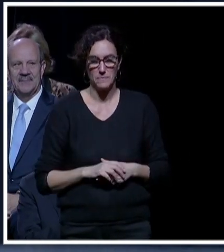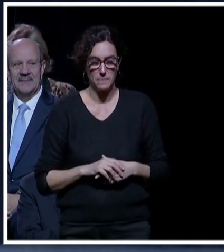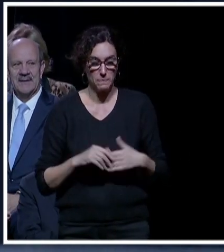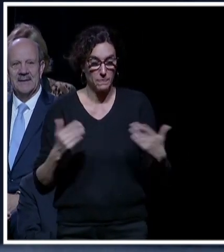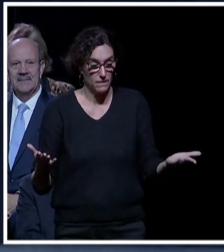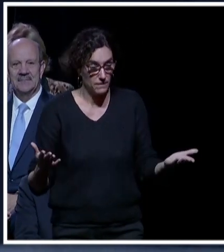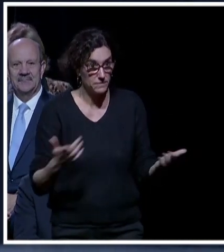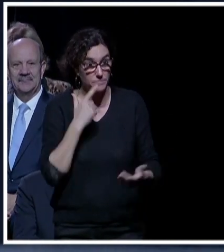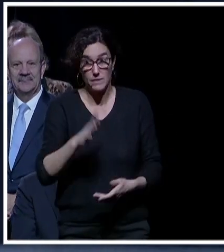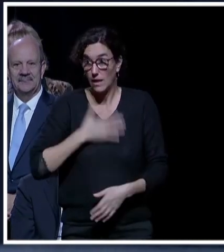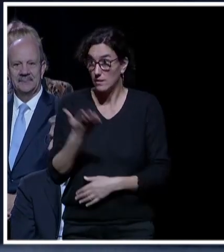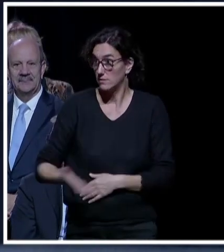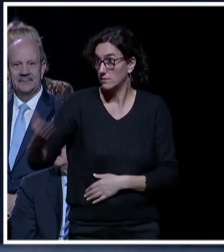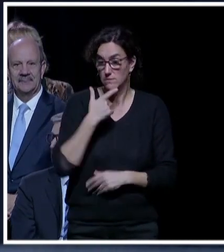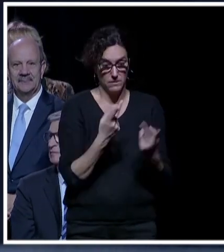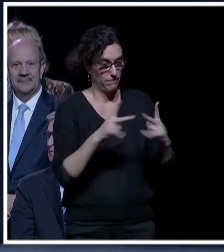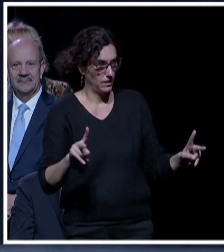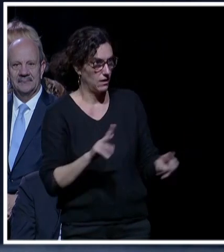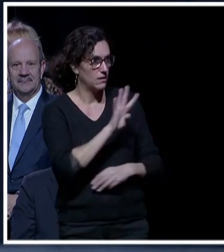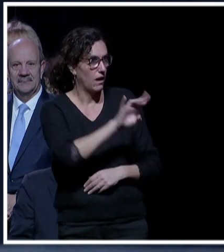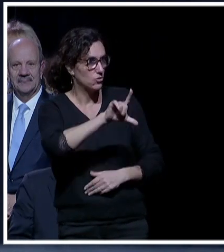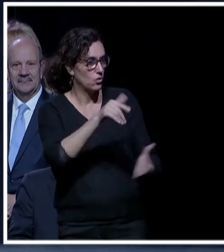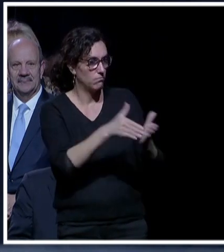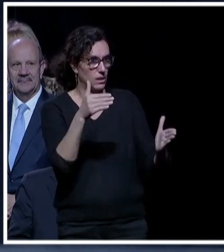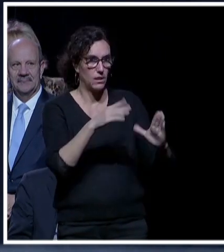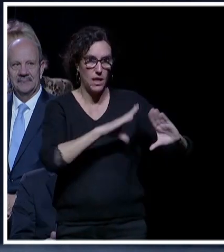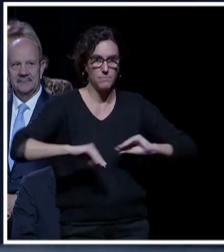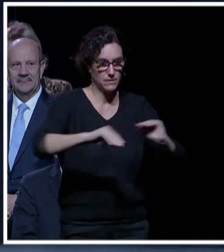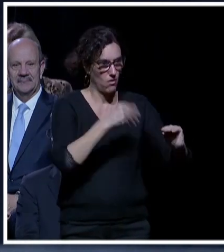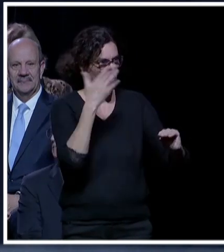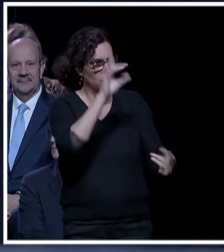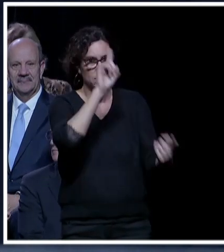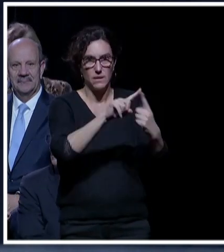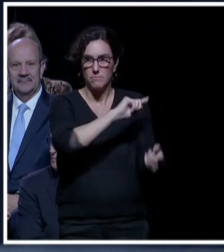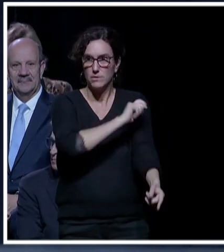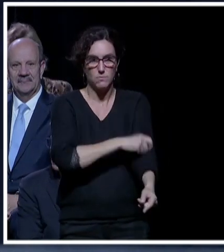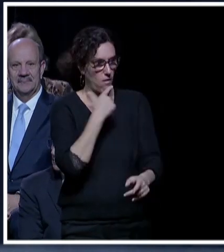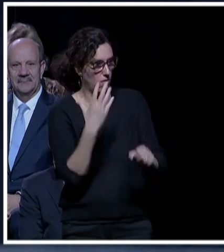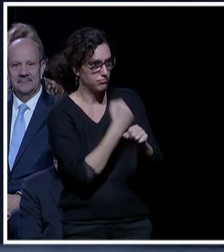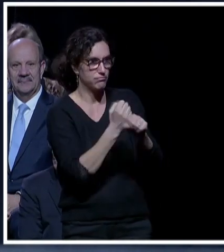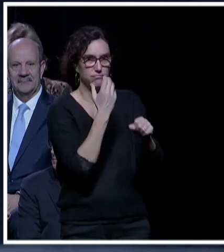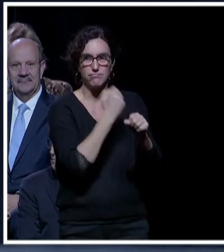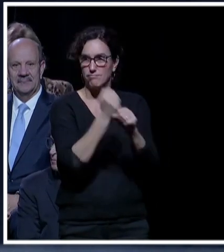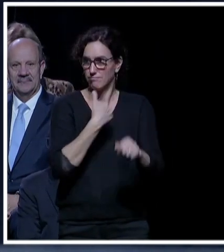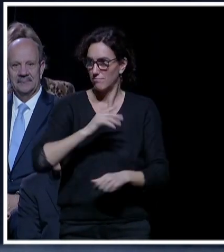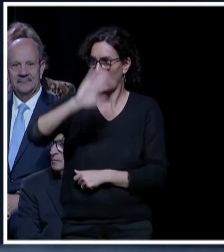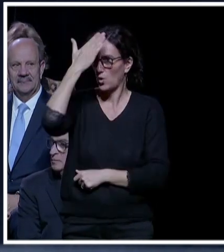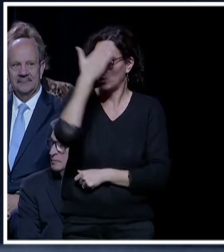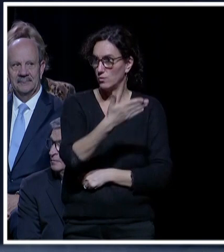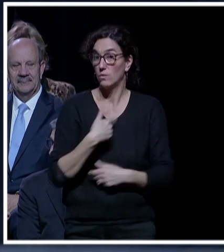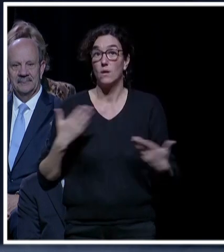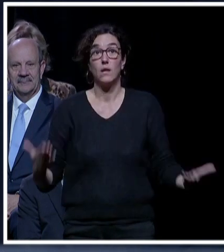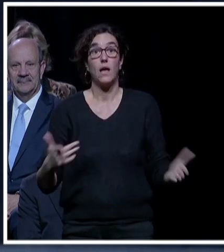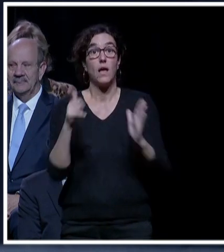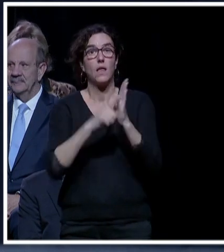Grâce à vous, notre ville de 42 000 habitants est un haut lieu de sport avec de belles reconnaissances. Nous venons de recevoir le label des